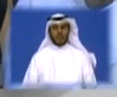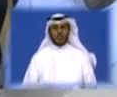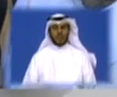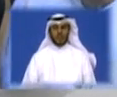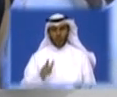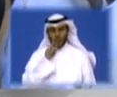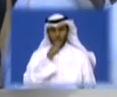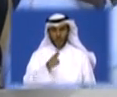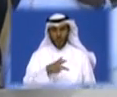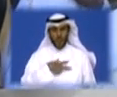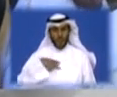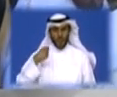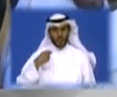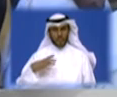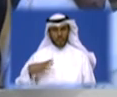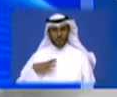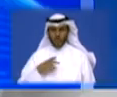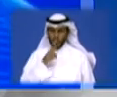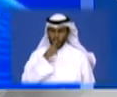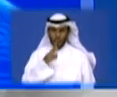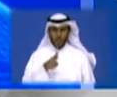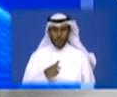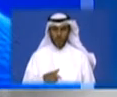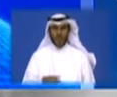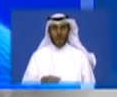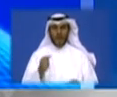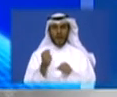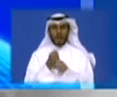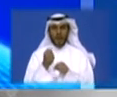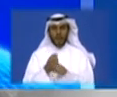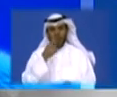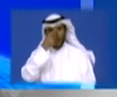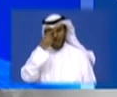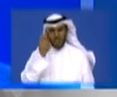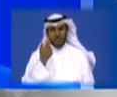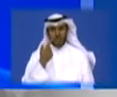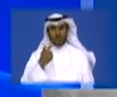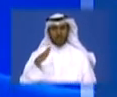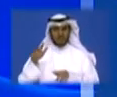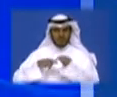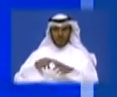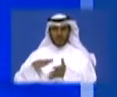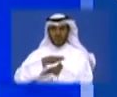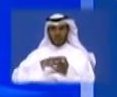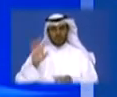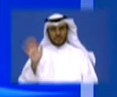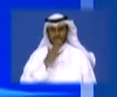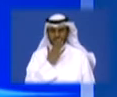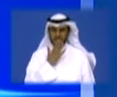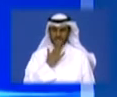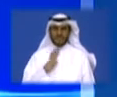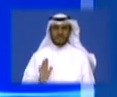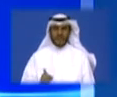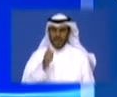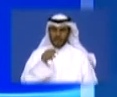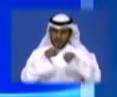تشخيص دقيق للواقع الإقليمي المضطرب ولأوجه الخلل والمعوقات التي تعترض سبل الإصلاح،